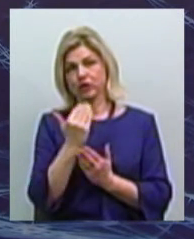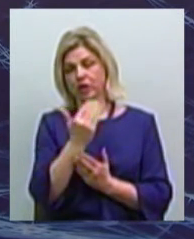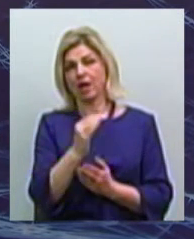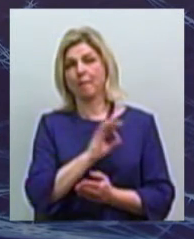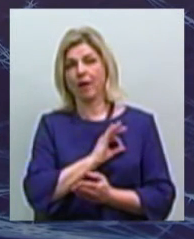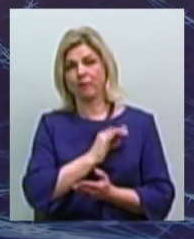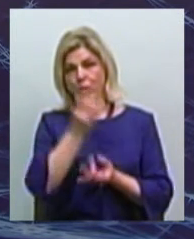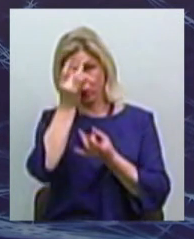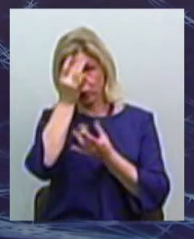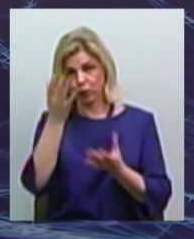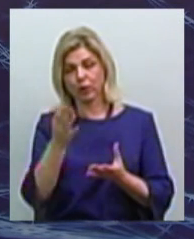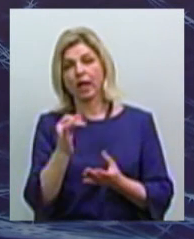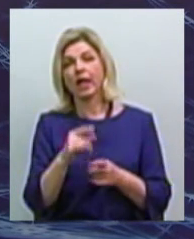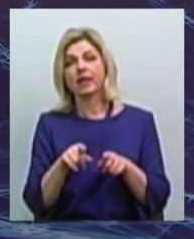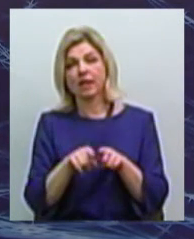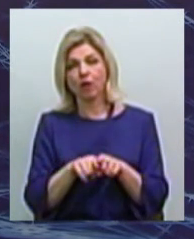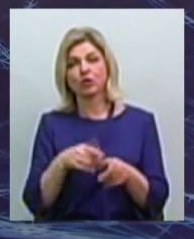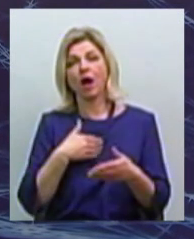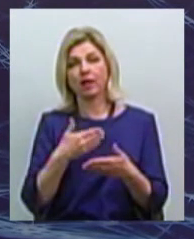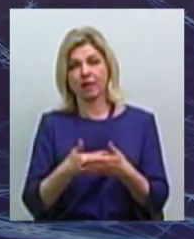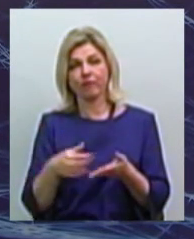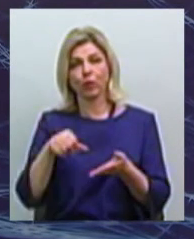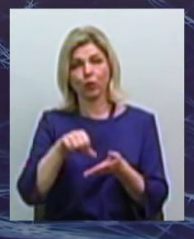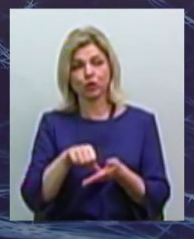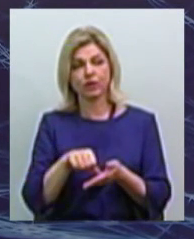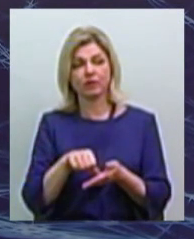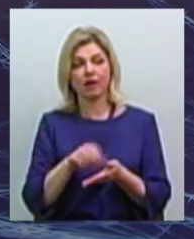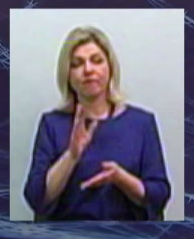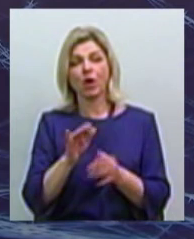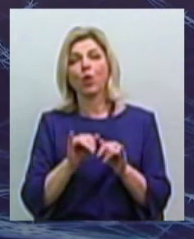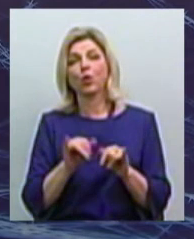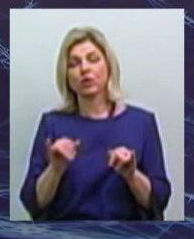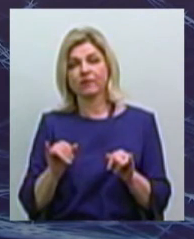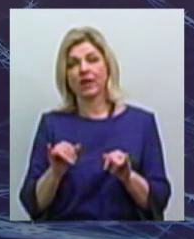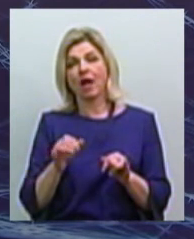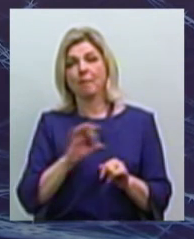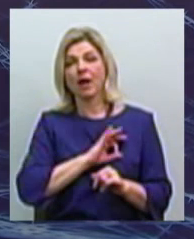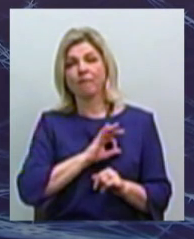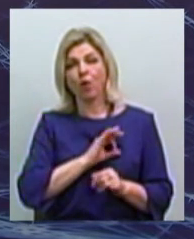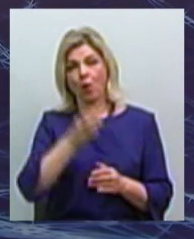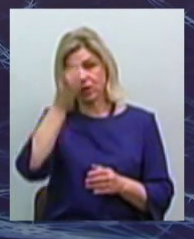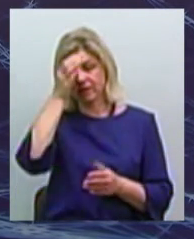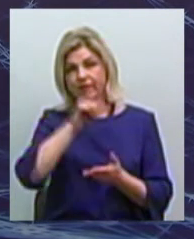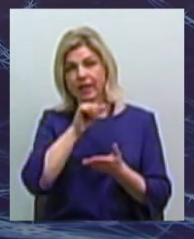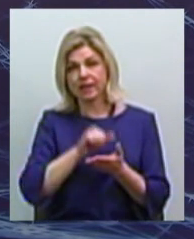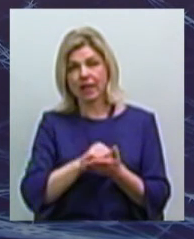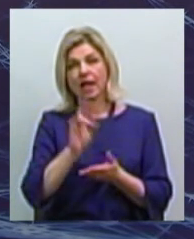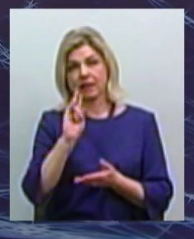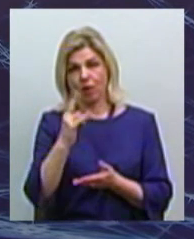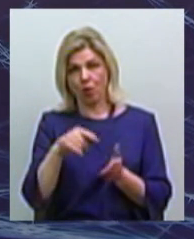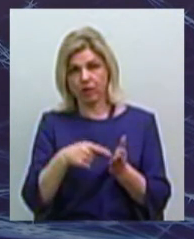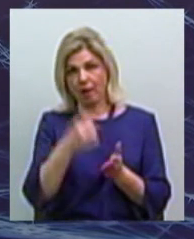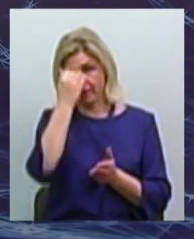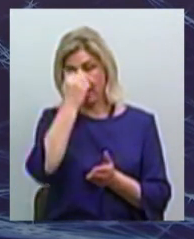правової культури і також активну участь в розвитку правової освіти міста Миколаєва саме завдяки